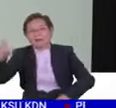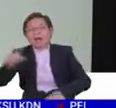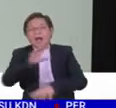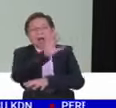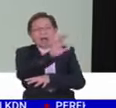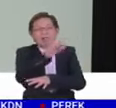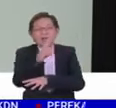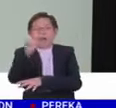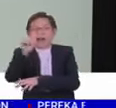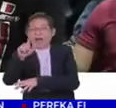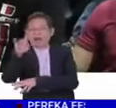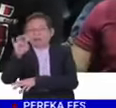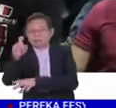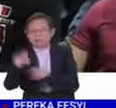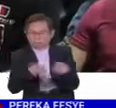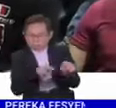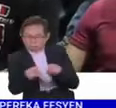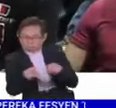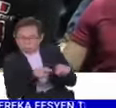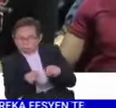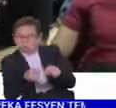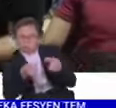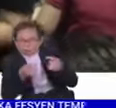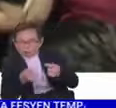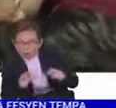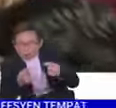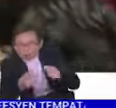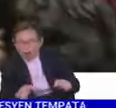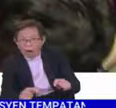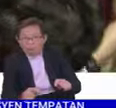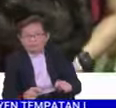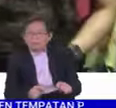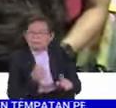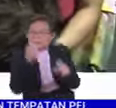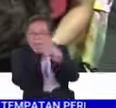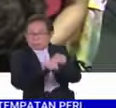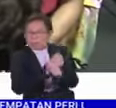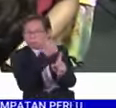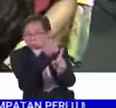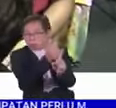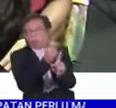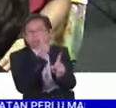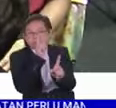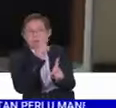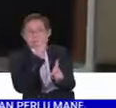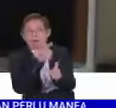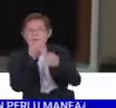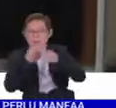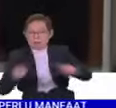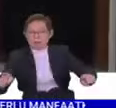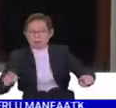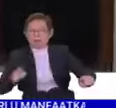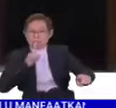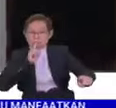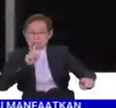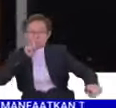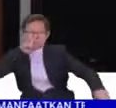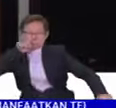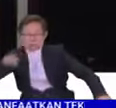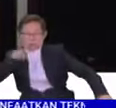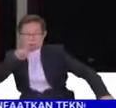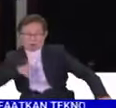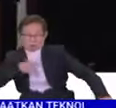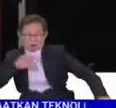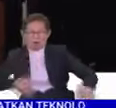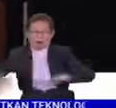Formula 1 negara Alex Yeo mengakui perlumbaan secara simulasi ini mempunyai cabaran tersendiri dan sudah pasti berbeza dengan adrenalin yang